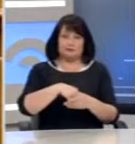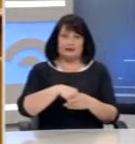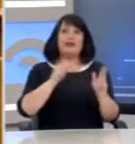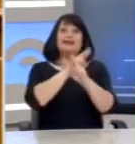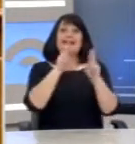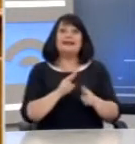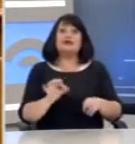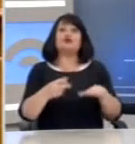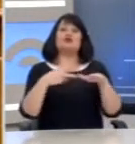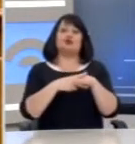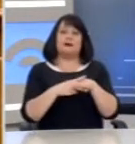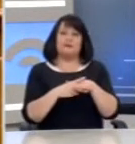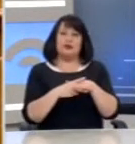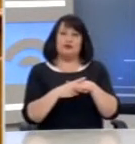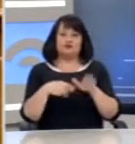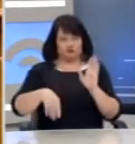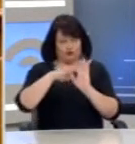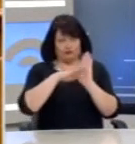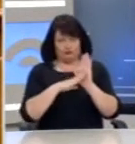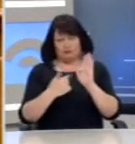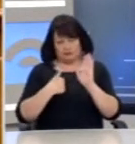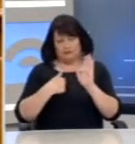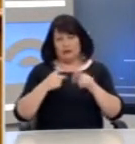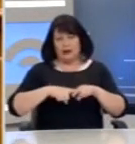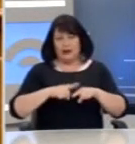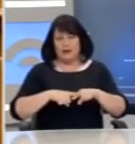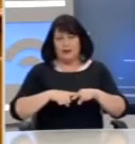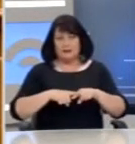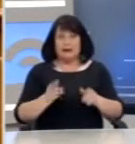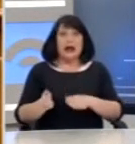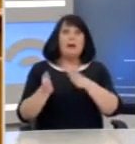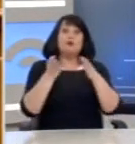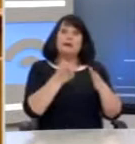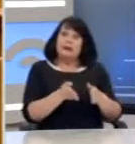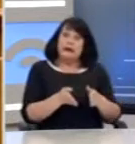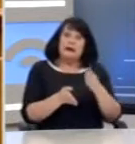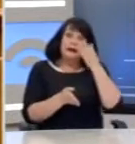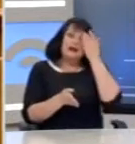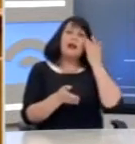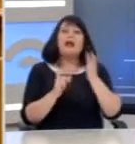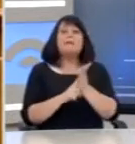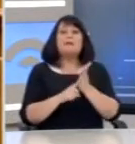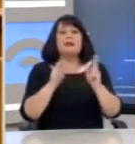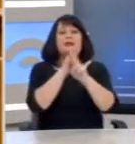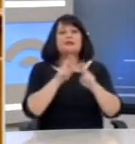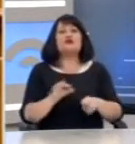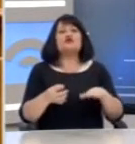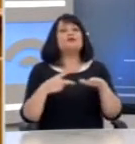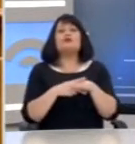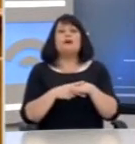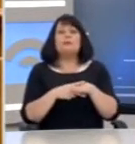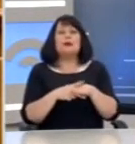Διεθνούς Νομισματικού Ταμείου στο ελληνικό πρόγραμμα και από την άλλη, το Διεθνές Νομισματικό